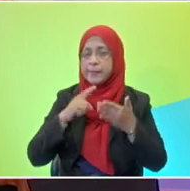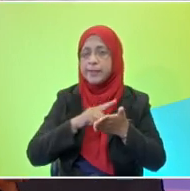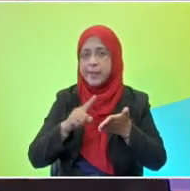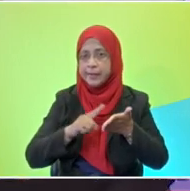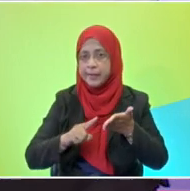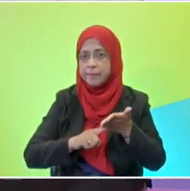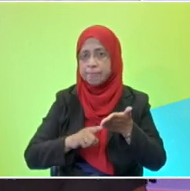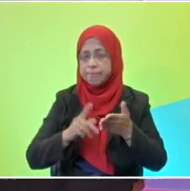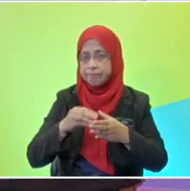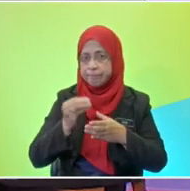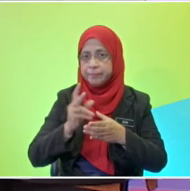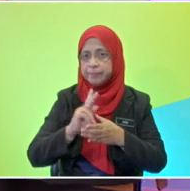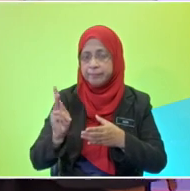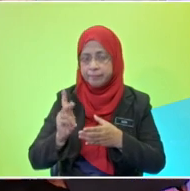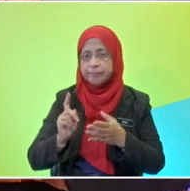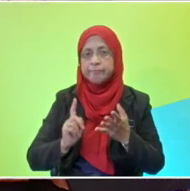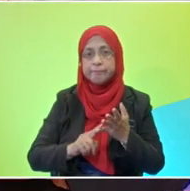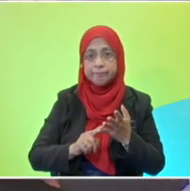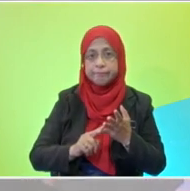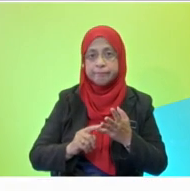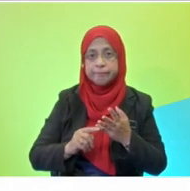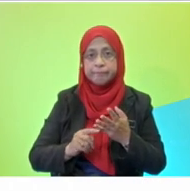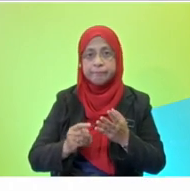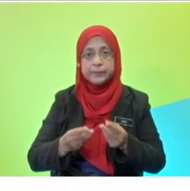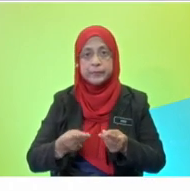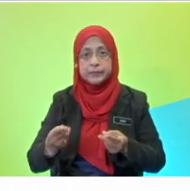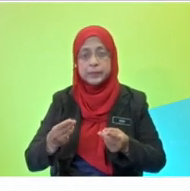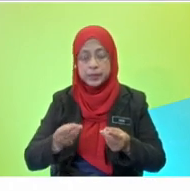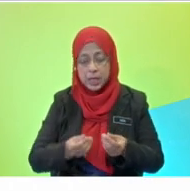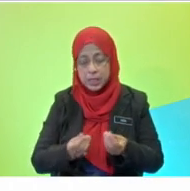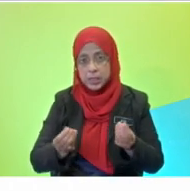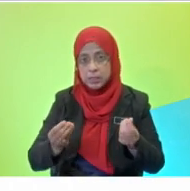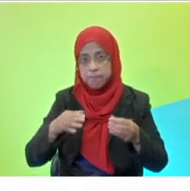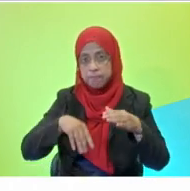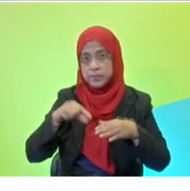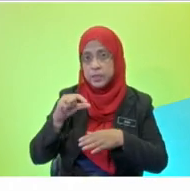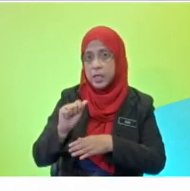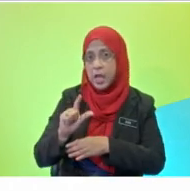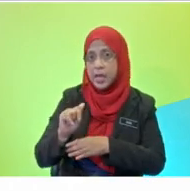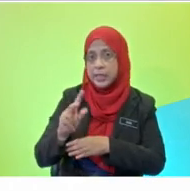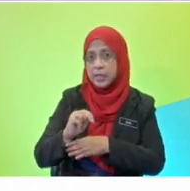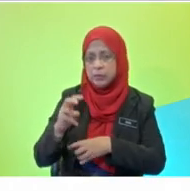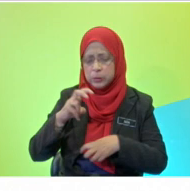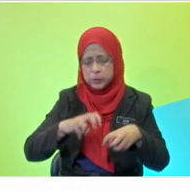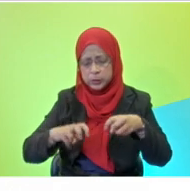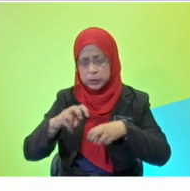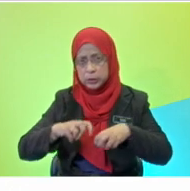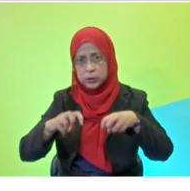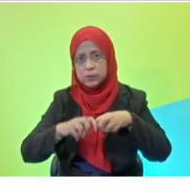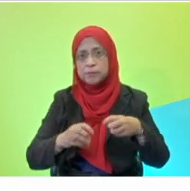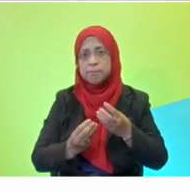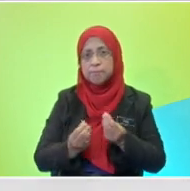dan yang terakhir yaitu galian dan juga rikas mungkin tanya-tanya dan mungkin tak pernah dengar